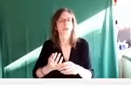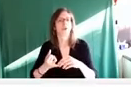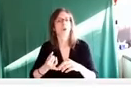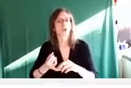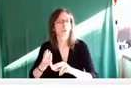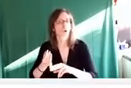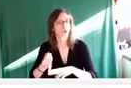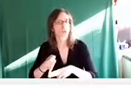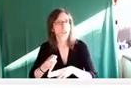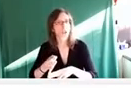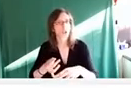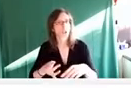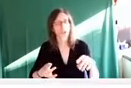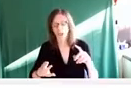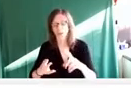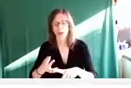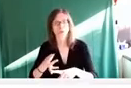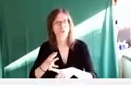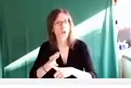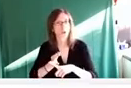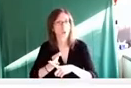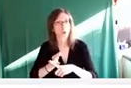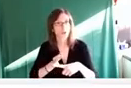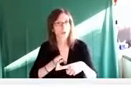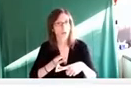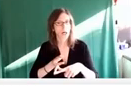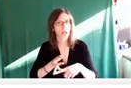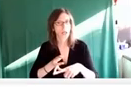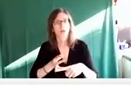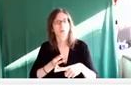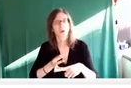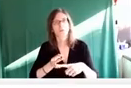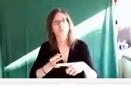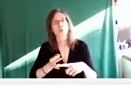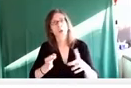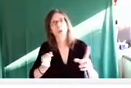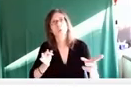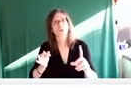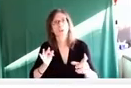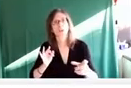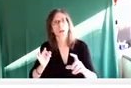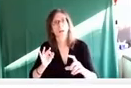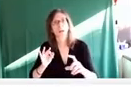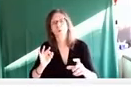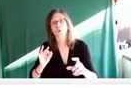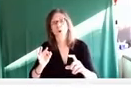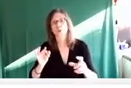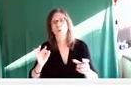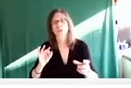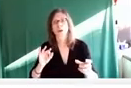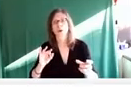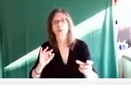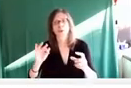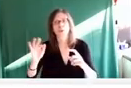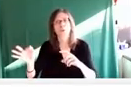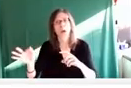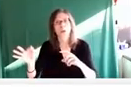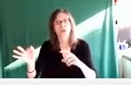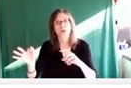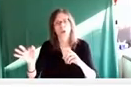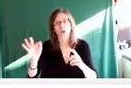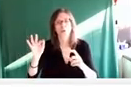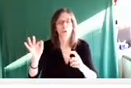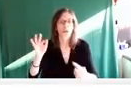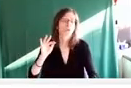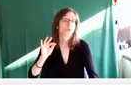fait d'avoir au moins 3 copies de ces données dans 2 endroits différents. 2 endroits voulant dire, par exemple, 2 formats, c'est-à-dire un sur le